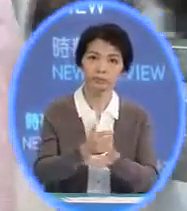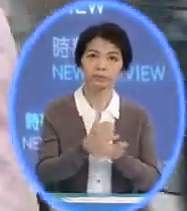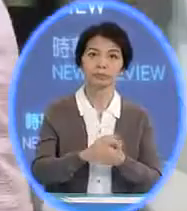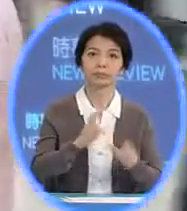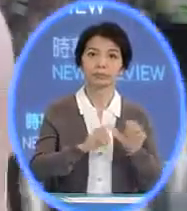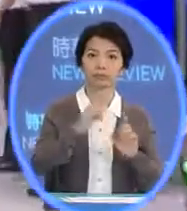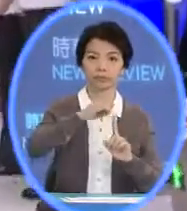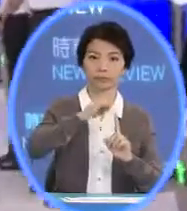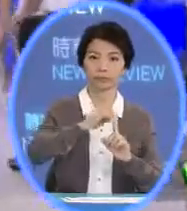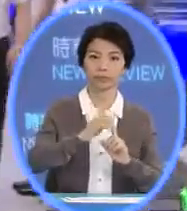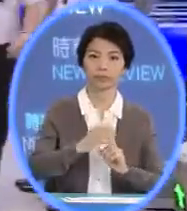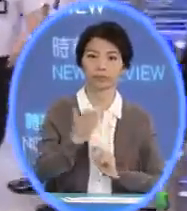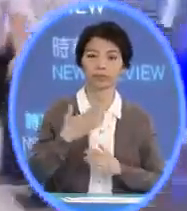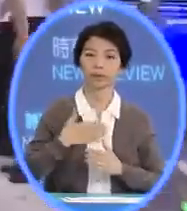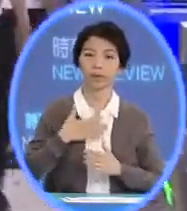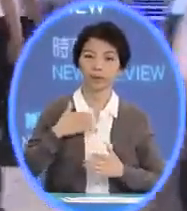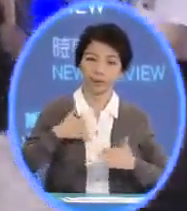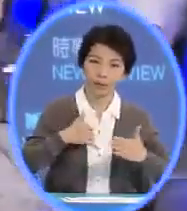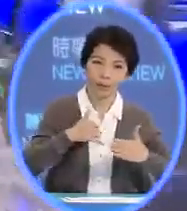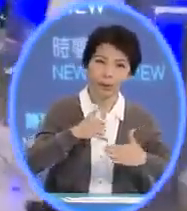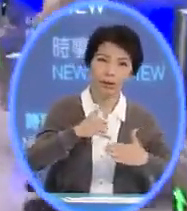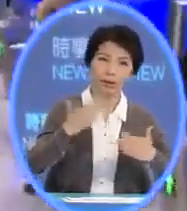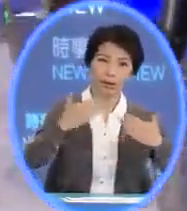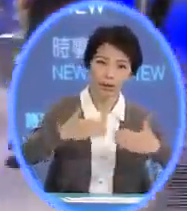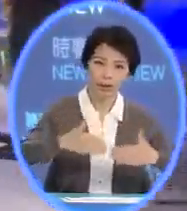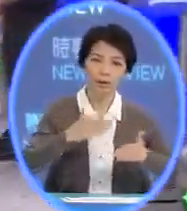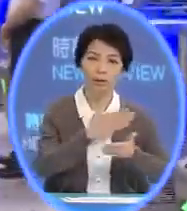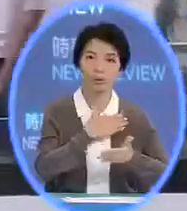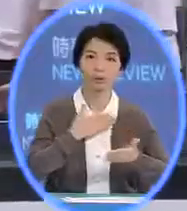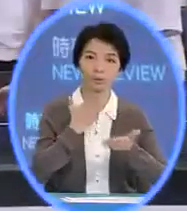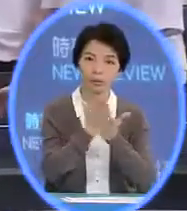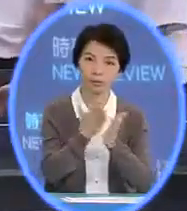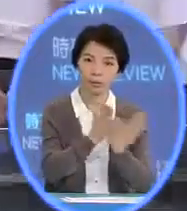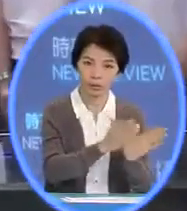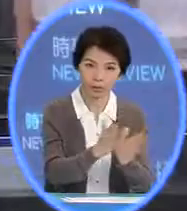入境流程亲自感受出境，包括入闸、安检等过程。